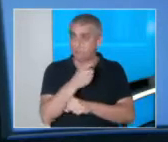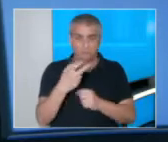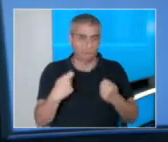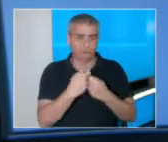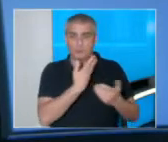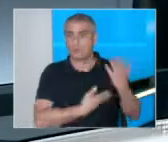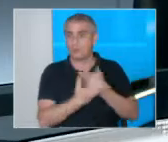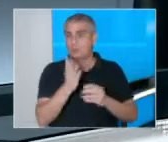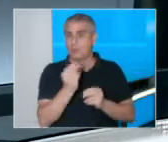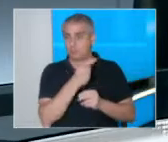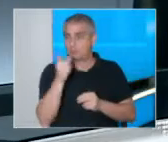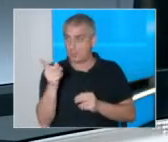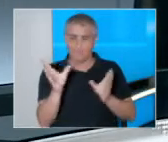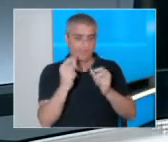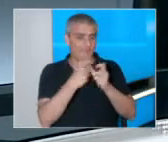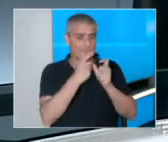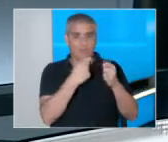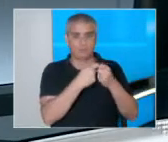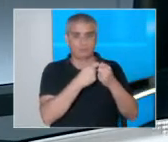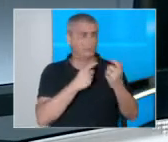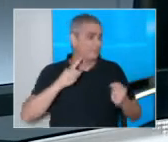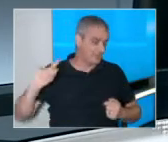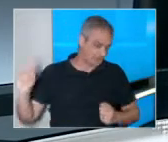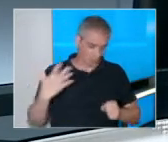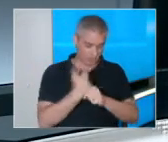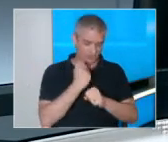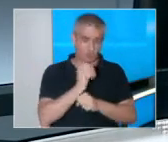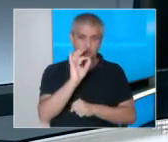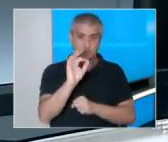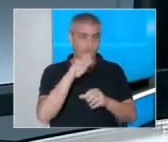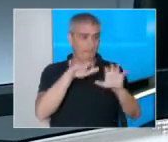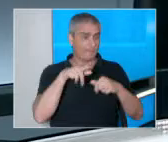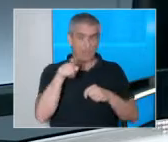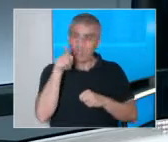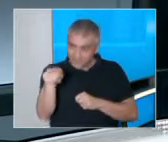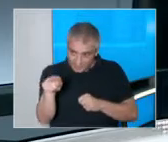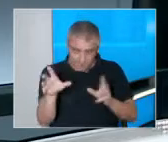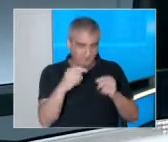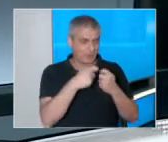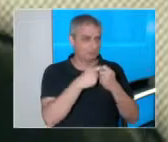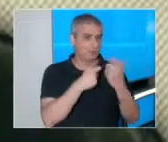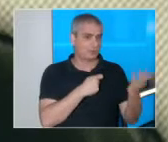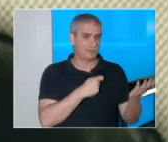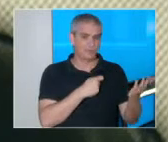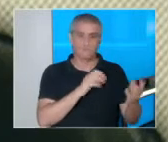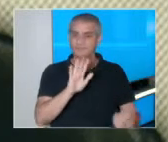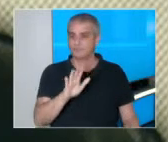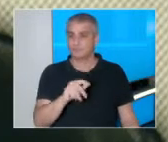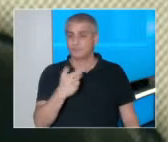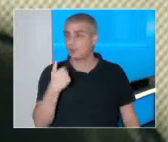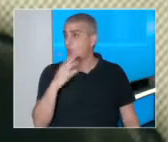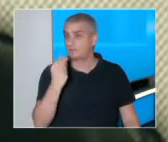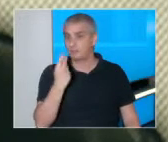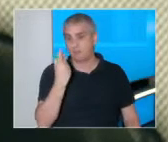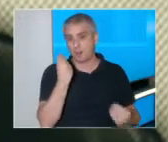זה שיתוף פעולה שלכם עם המשותפת. כל הניצחונות שלכם במליאה, זה אתם... עם המשותפת דיל. אגב, ורוב